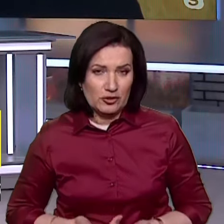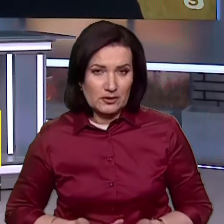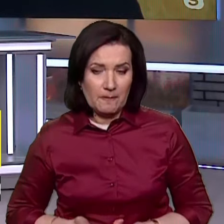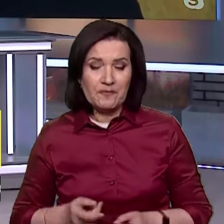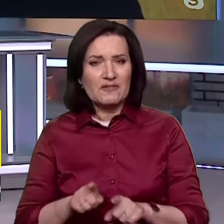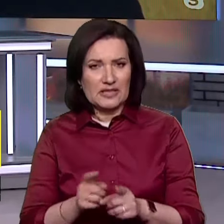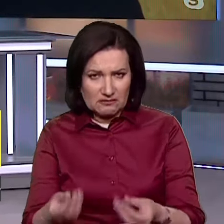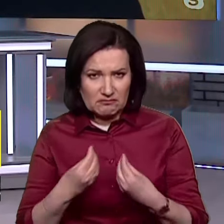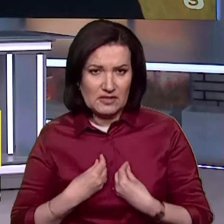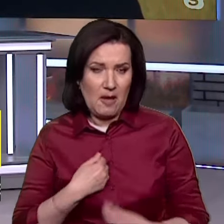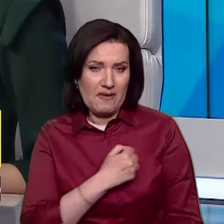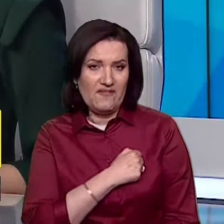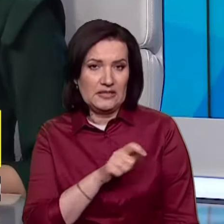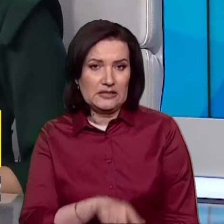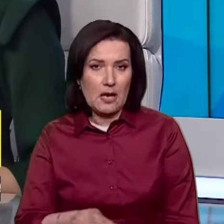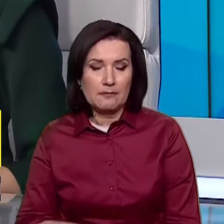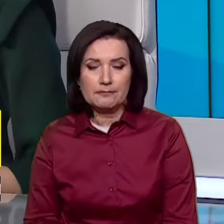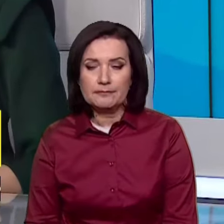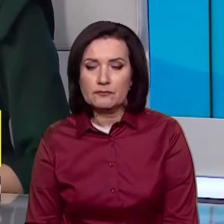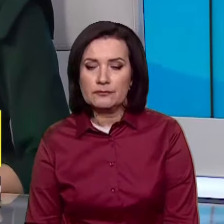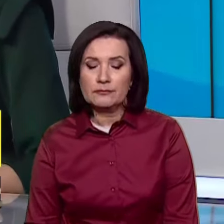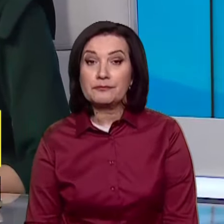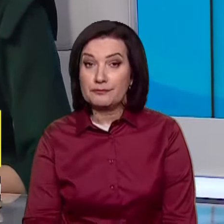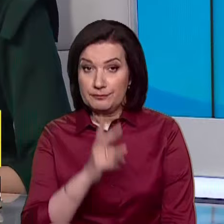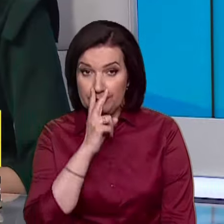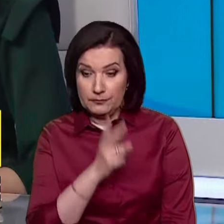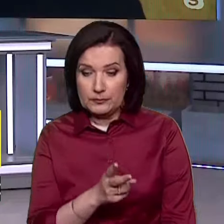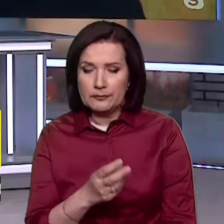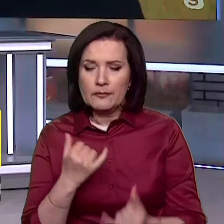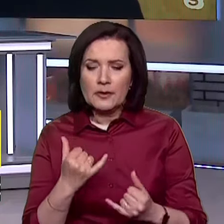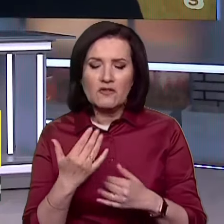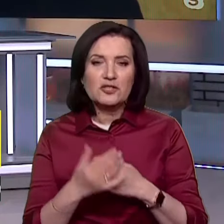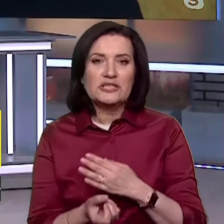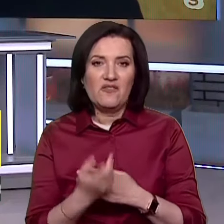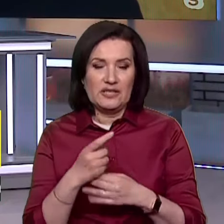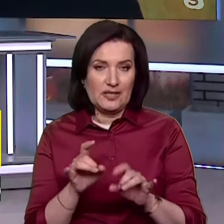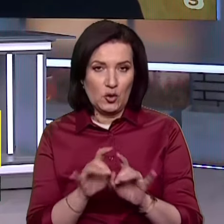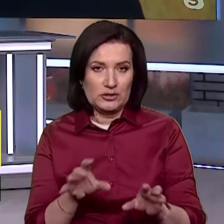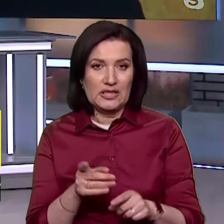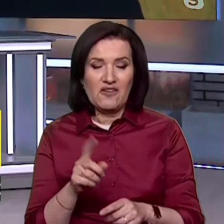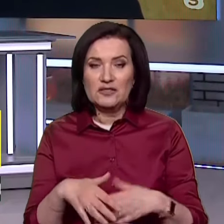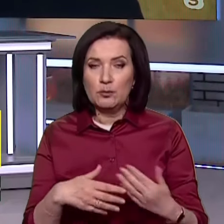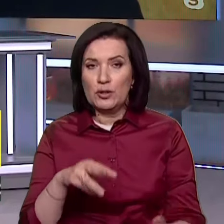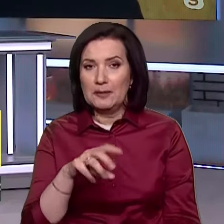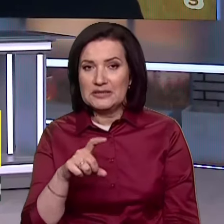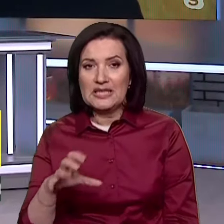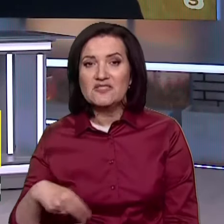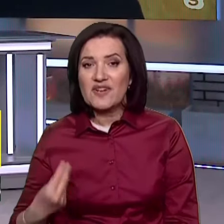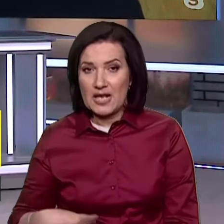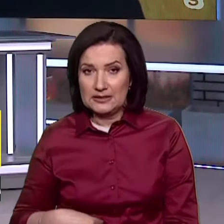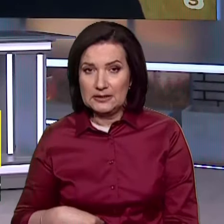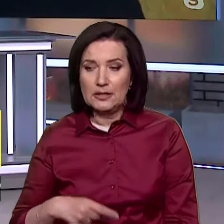що все ж таки надішлють нам війська? Ну, дивіться, от сьогодні вже з'явилося роз'яснення навіть з боку МЗС